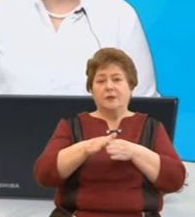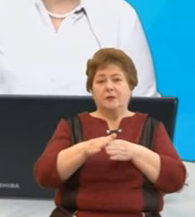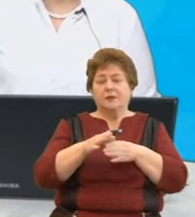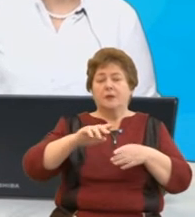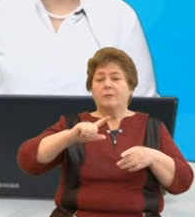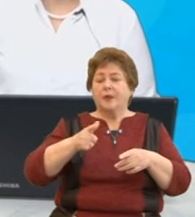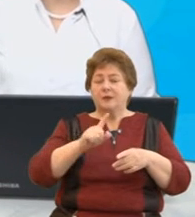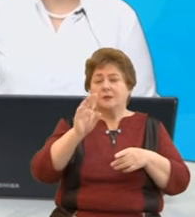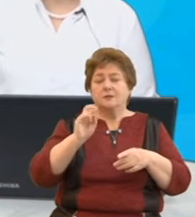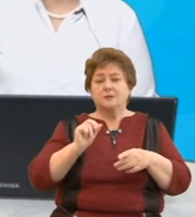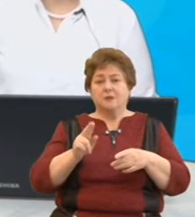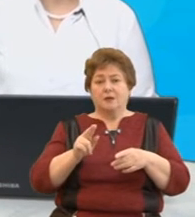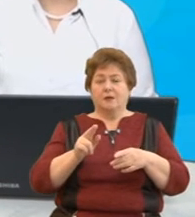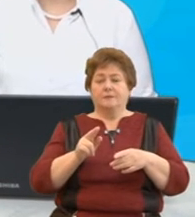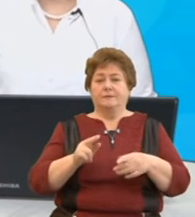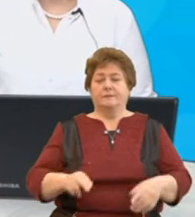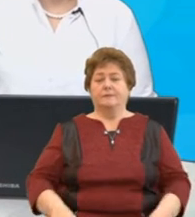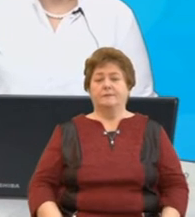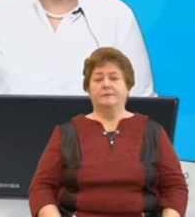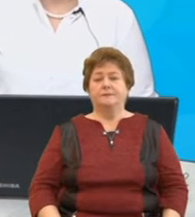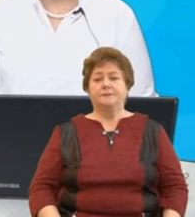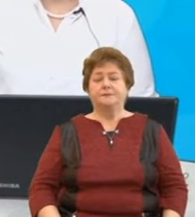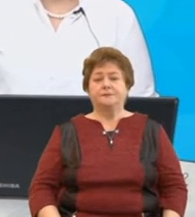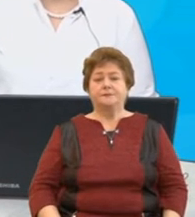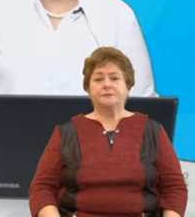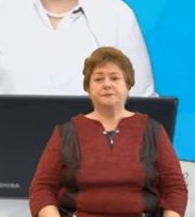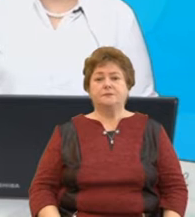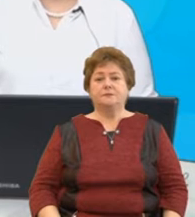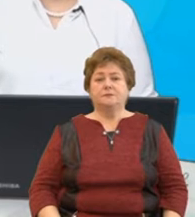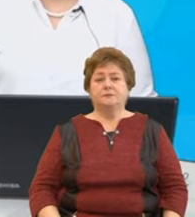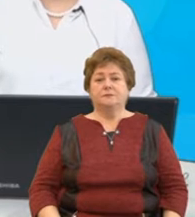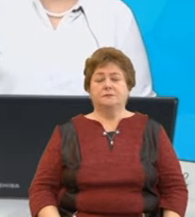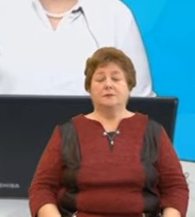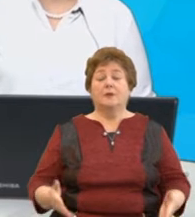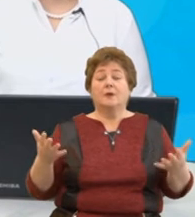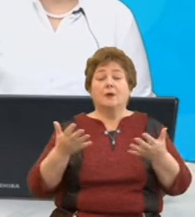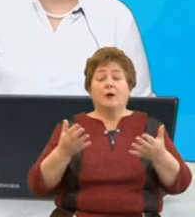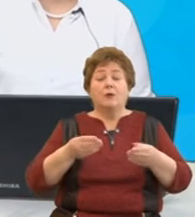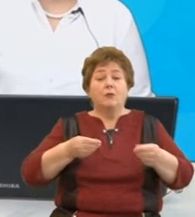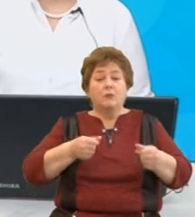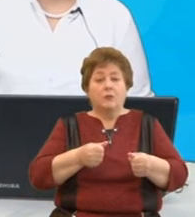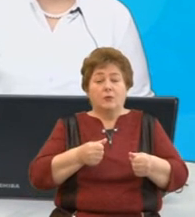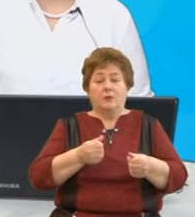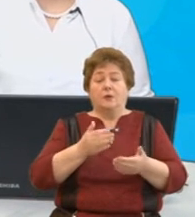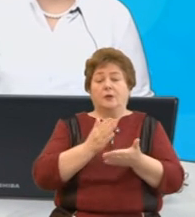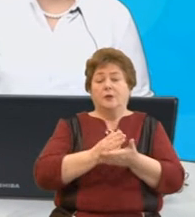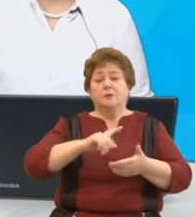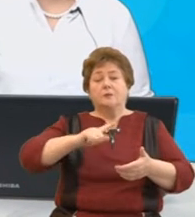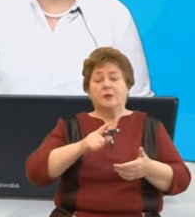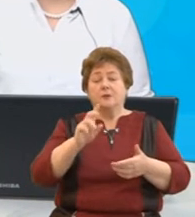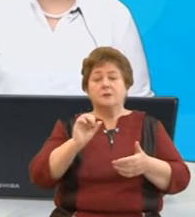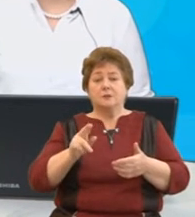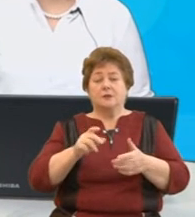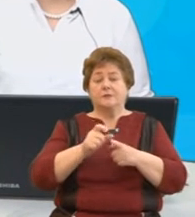мягкий разделительный знак какую роль играет ь